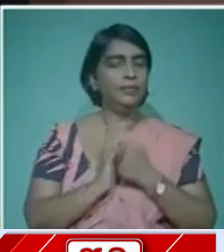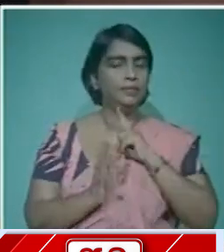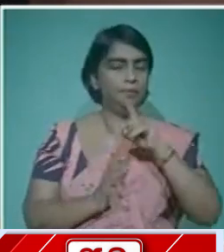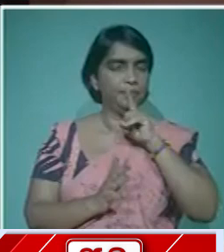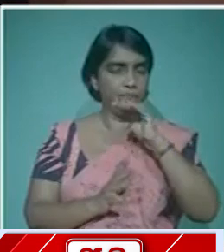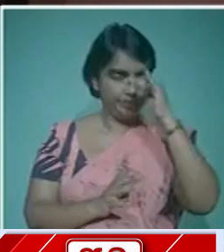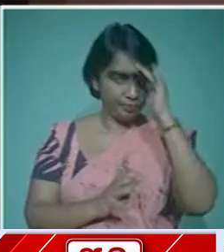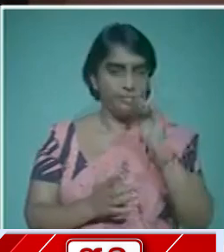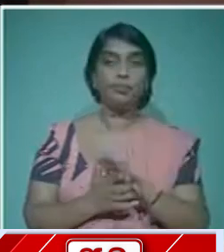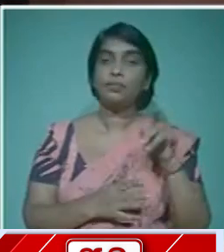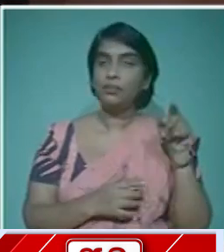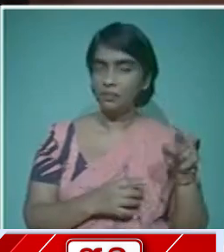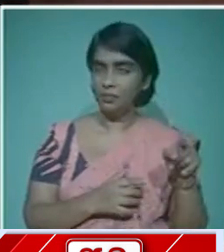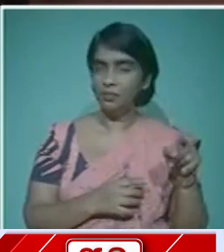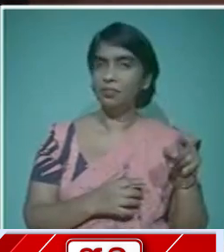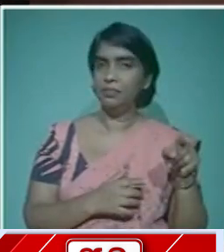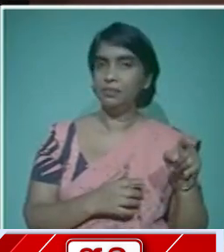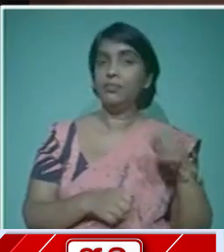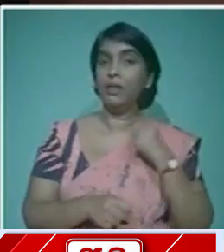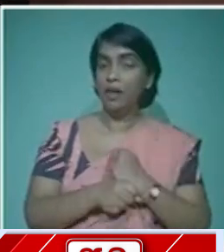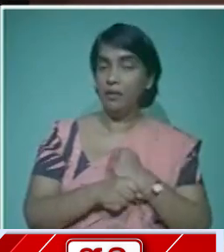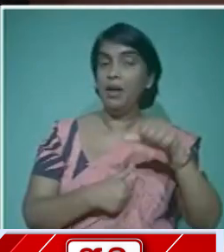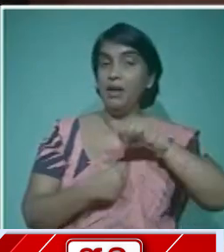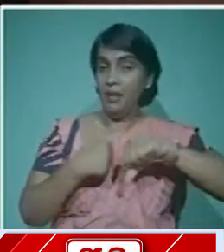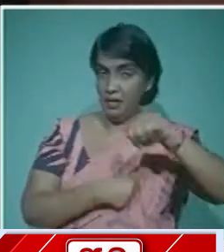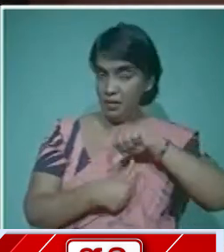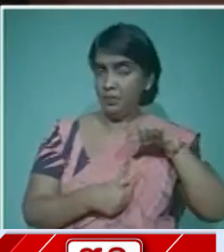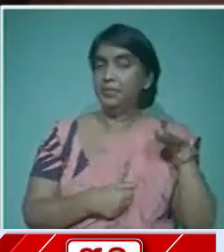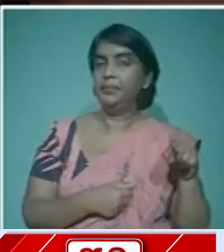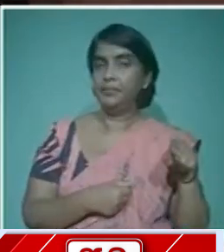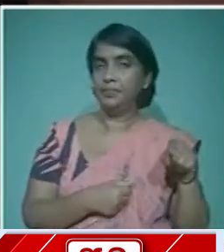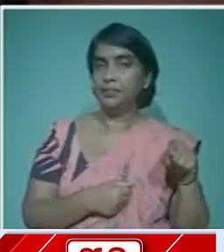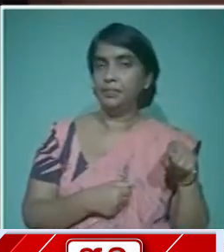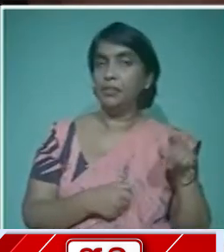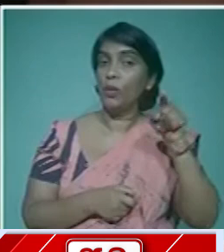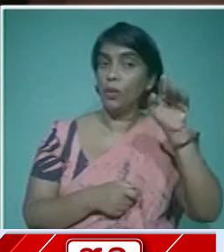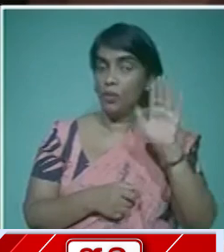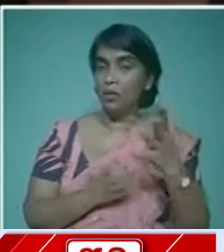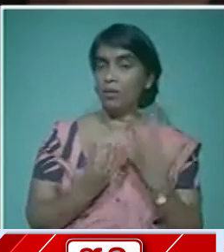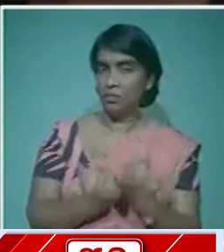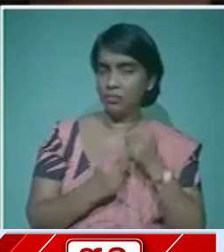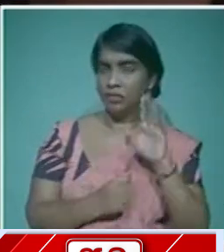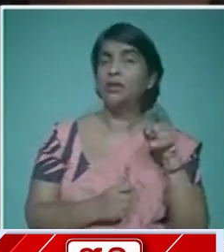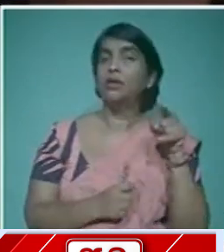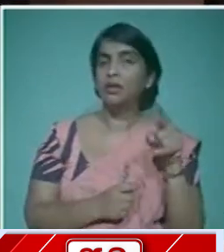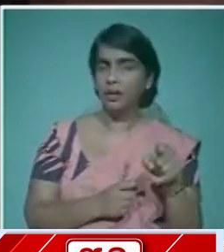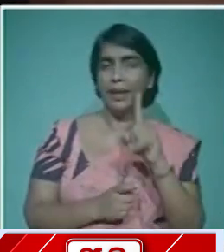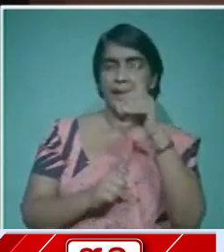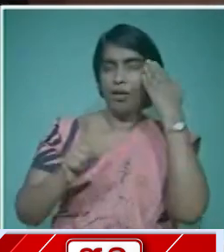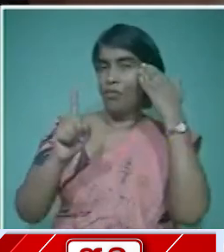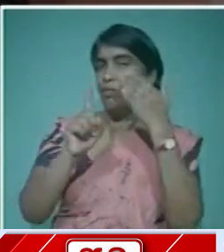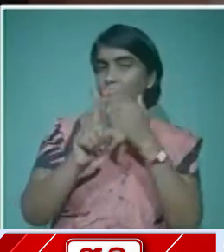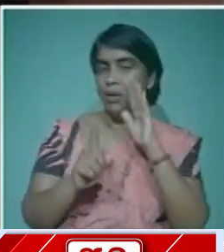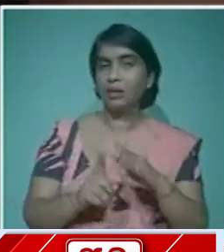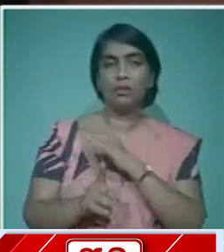කතානායකතුමනි, මේ රාජ්‍ය ආයතන ඔවුන් අතර පත්වීමත් සමග ඔවුන්ගේ එක් ඉලක්කයක් වුණා